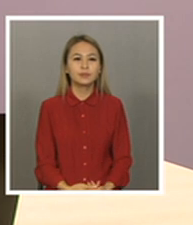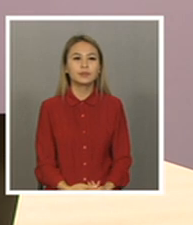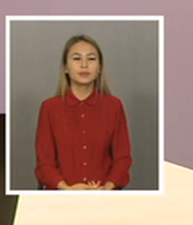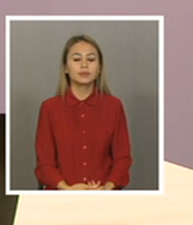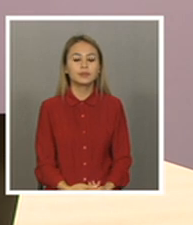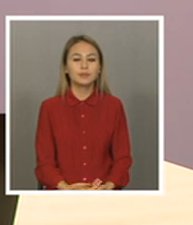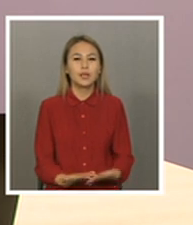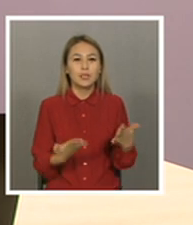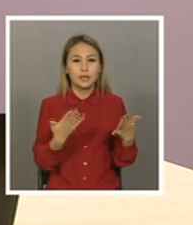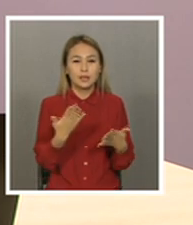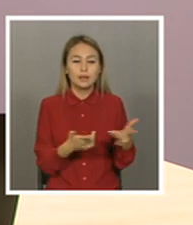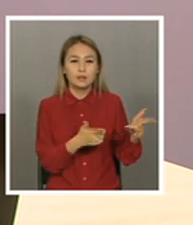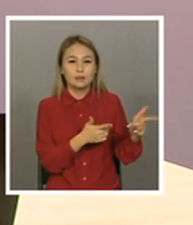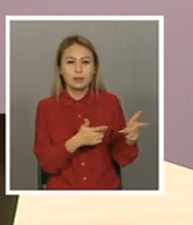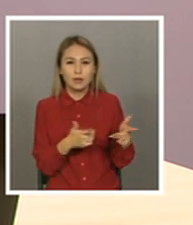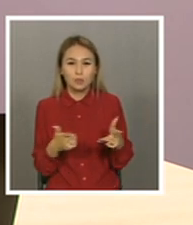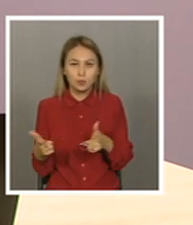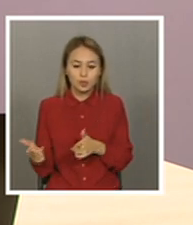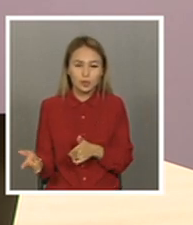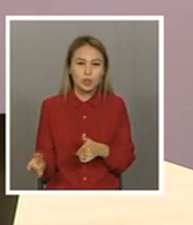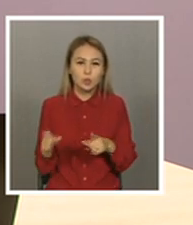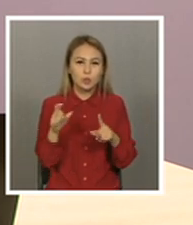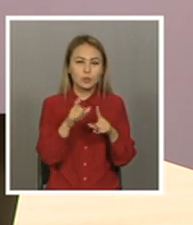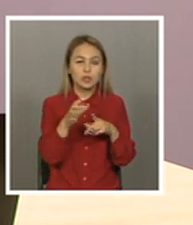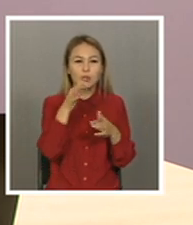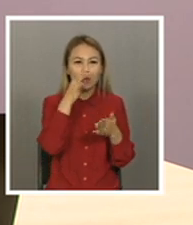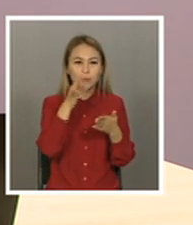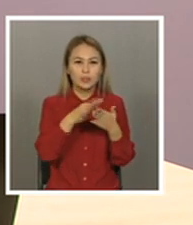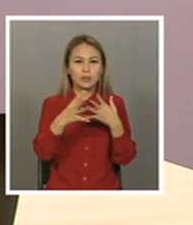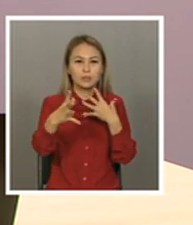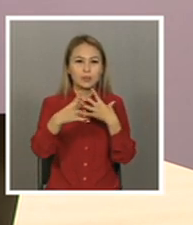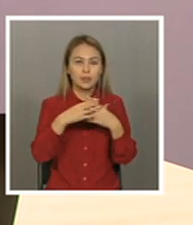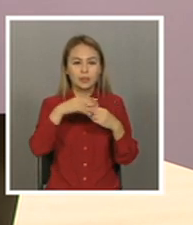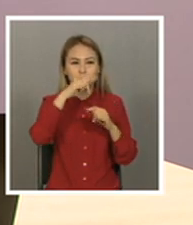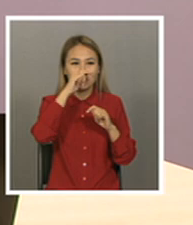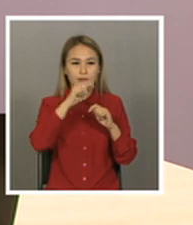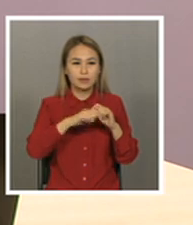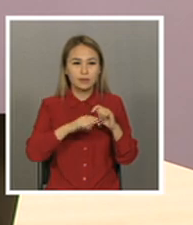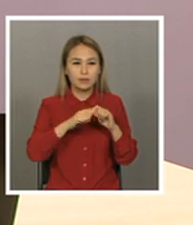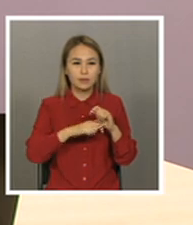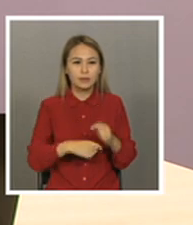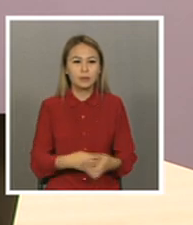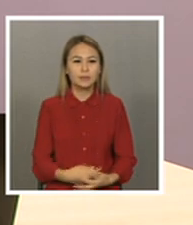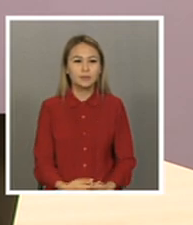Дайын болсаңдар, жауабымызды бірге тексерейік.